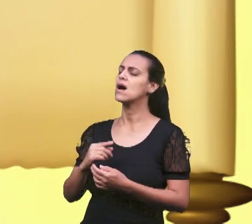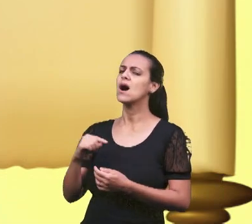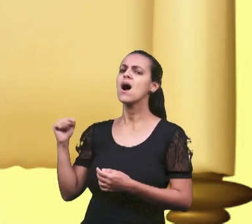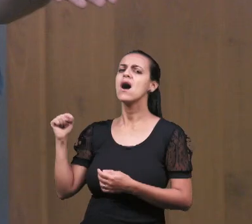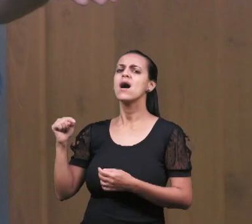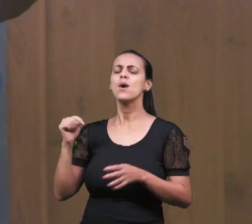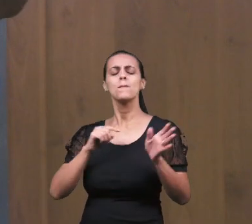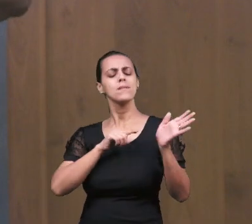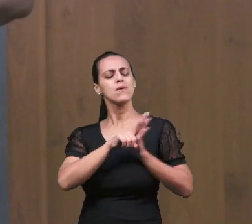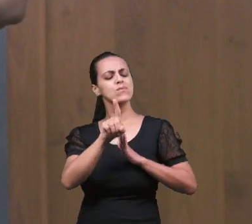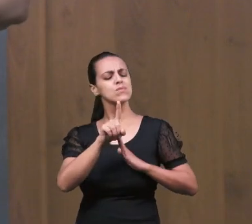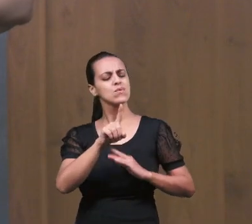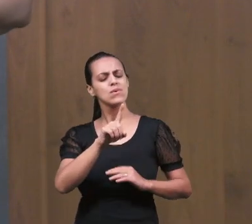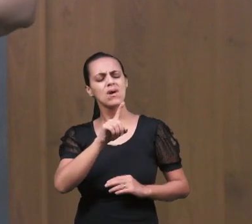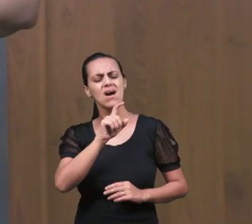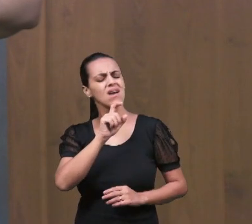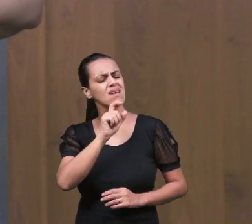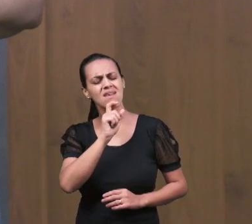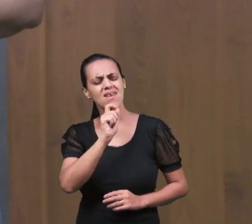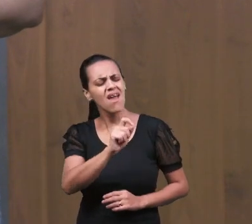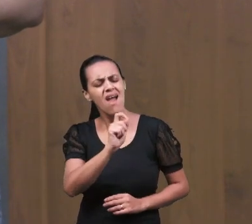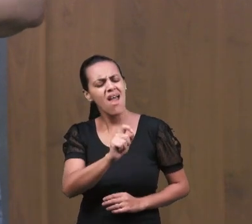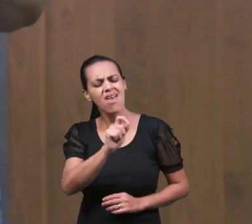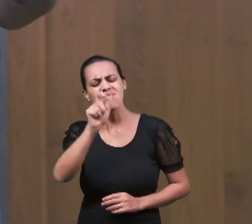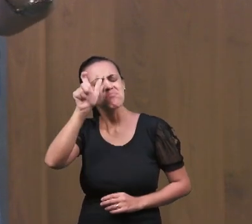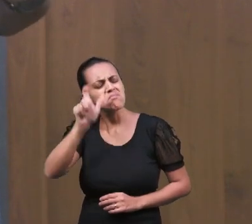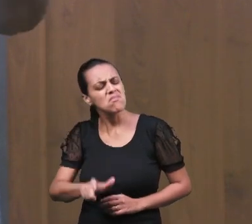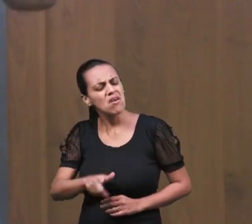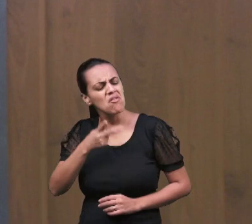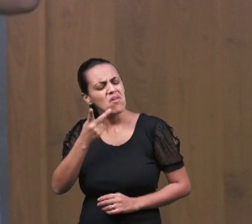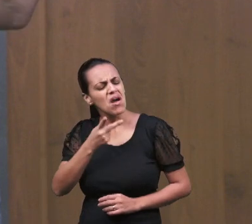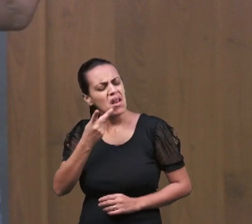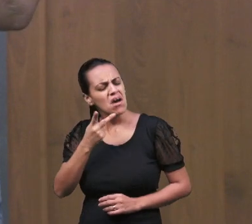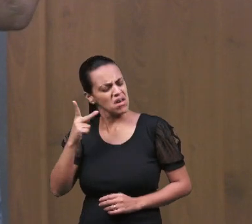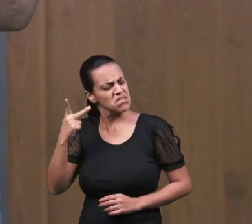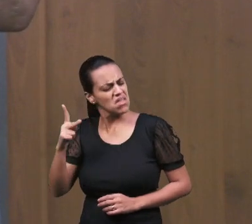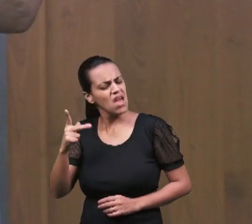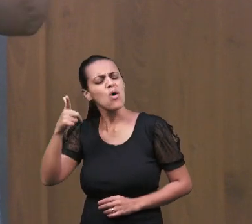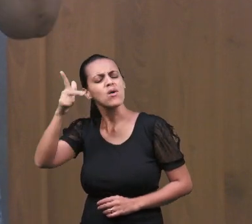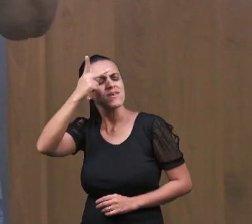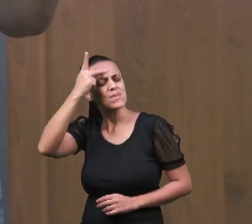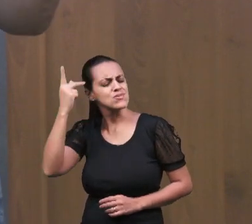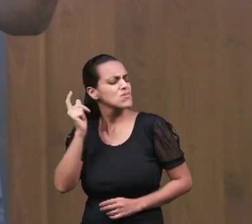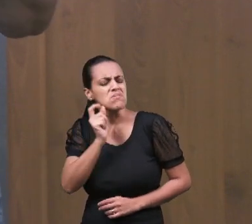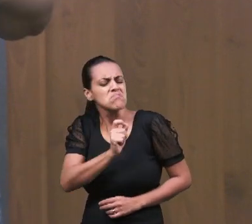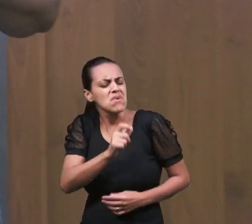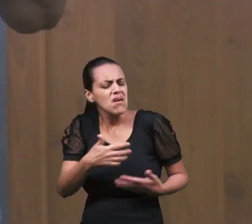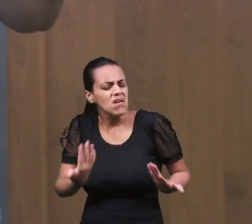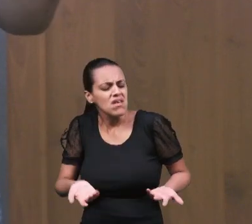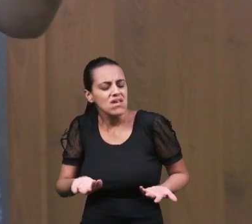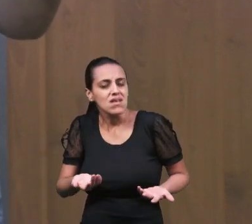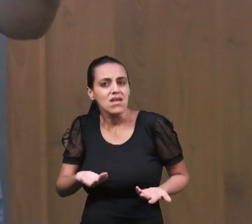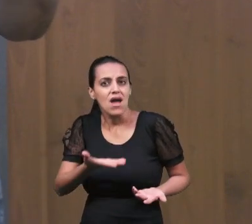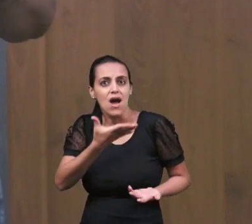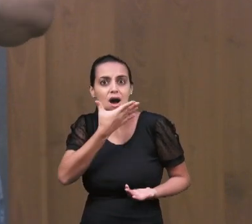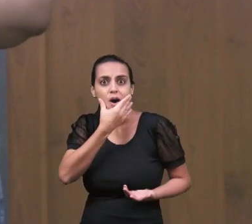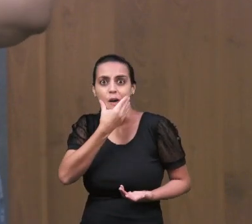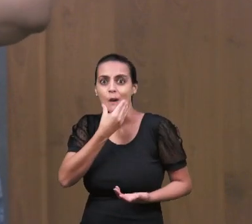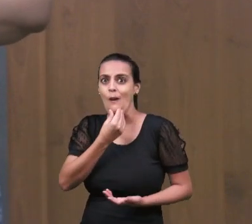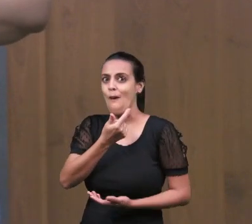préparent, il n'a pas ouvert sa bouche. Cela se trouve dans le livre d'Ésaïe, chapitre 53. Le mot d'homme, il a posé la